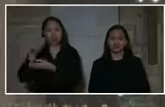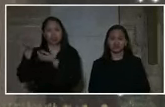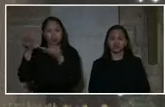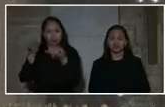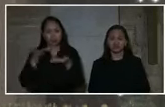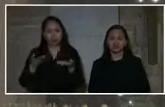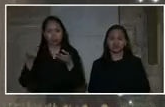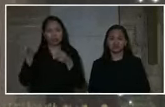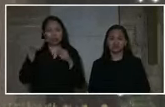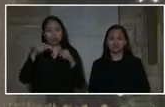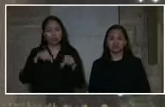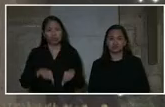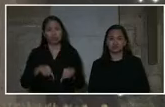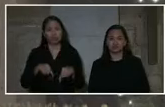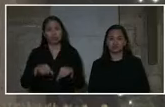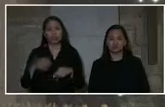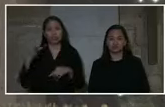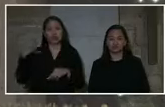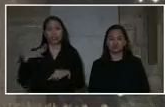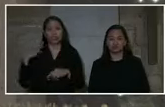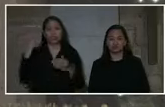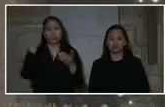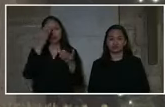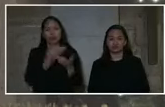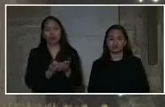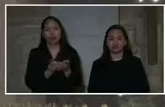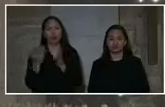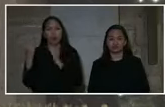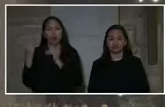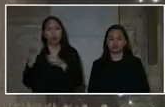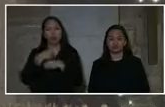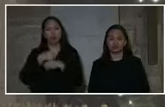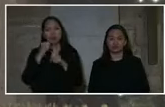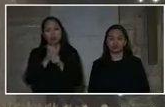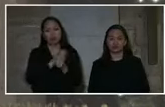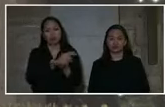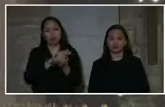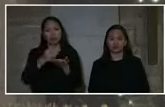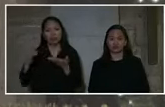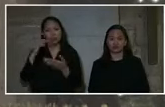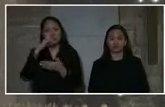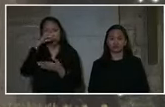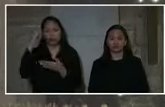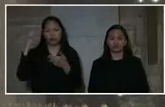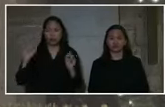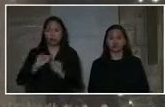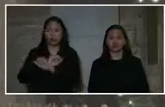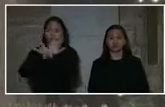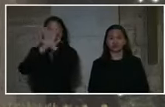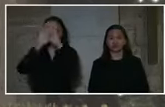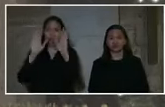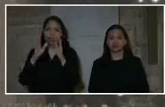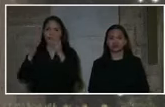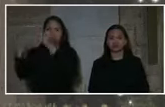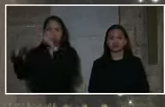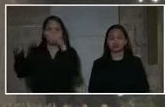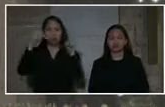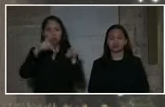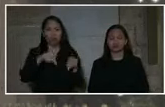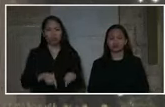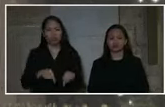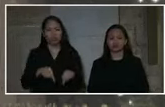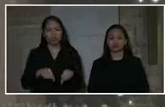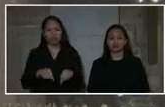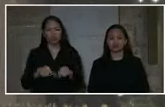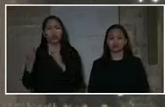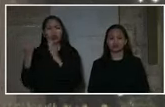nating bumalik ngayon, ay siya nawang magpabanal sa inyo, pakundangan sa liwanag ng kanyang pagdating, at